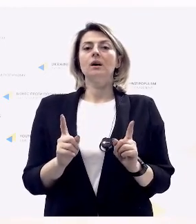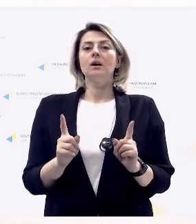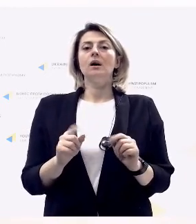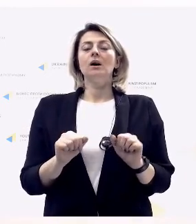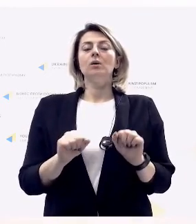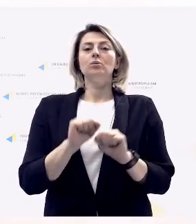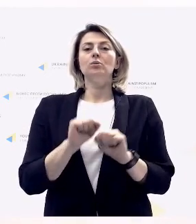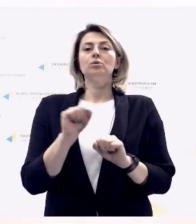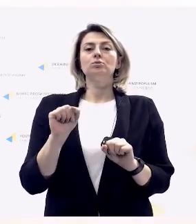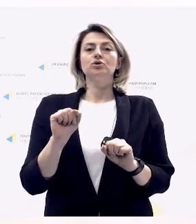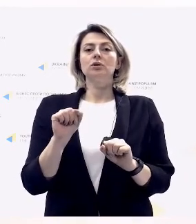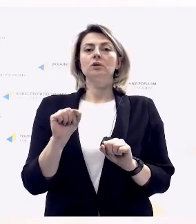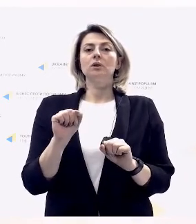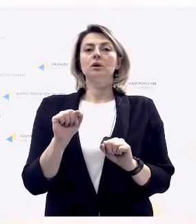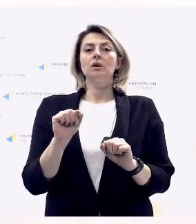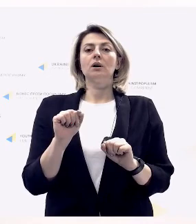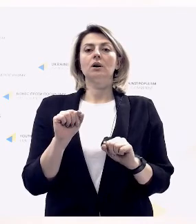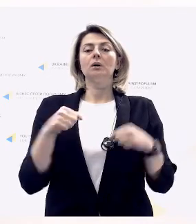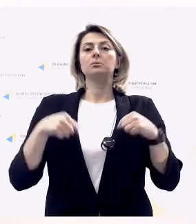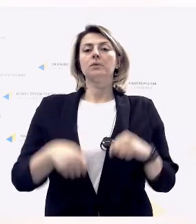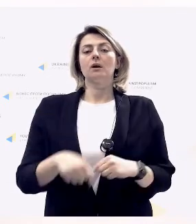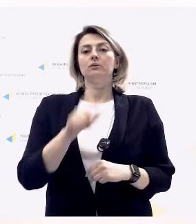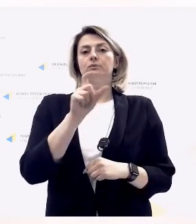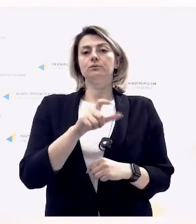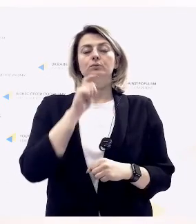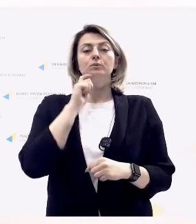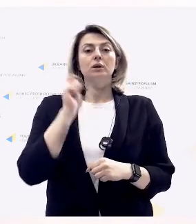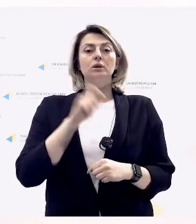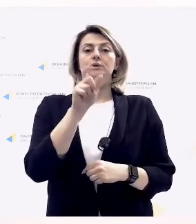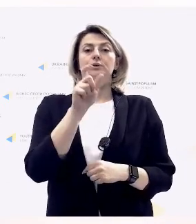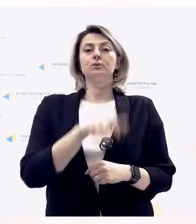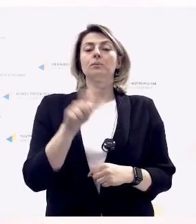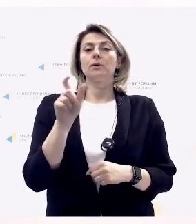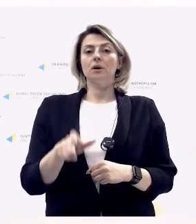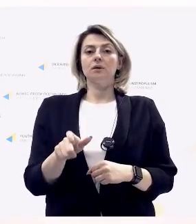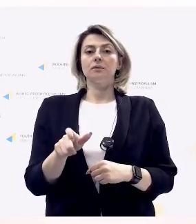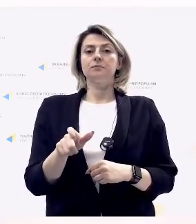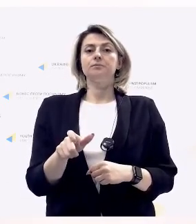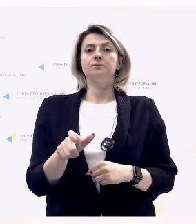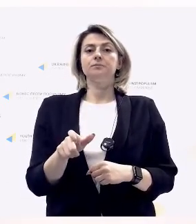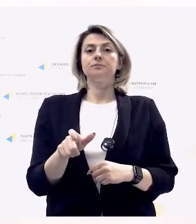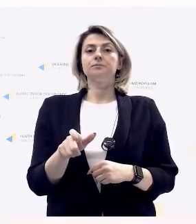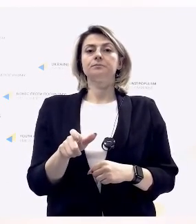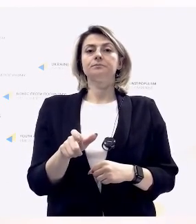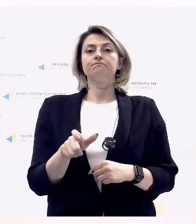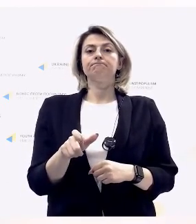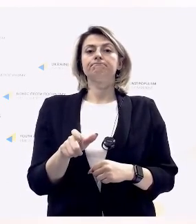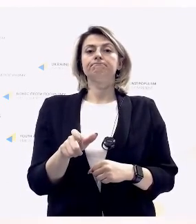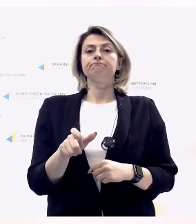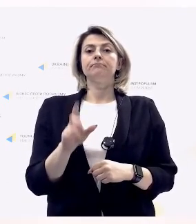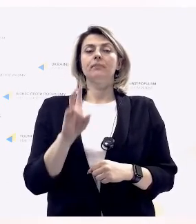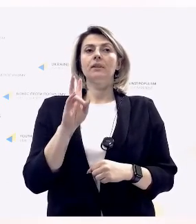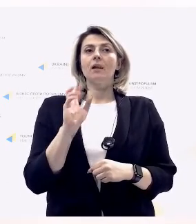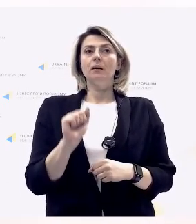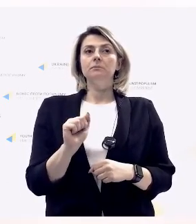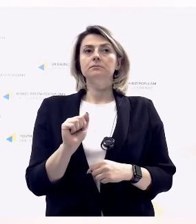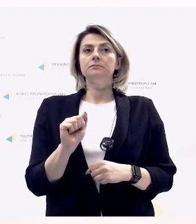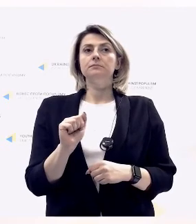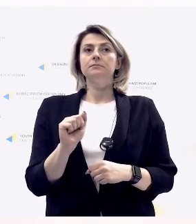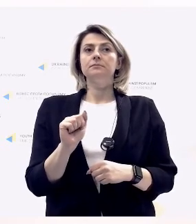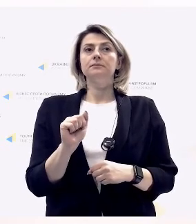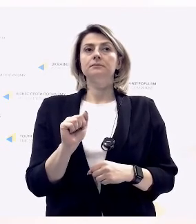порушення прав українських громадян на